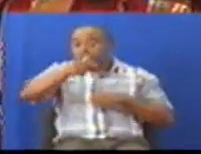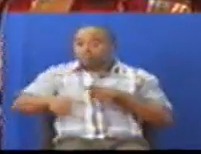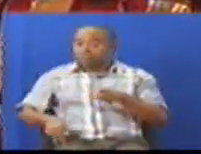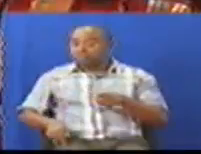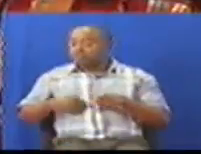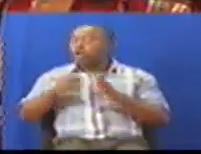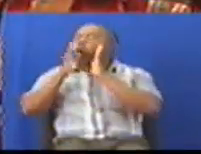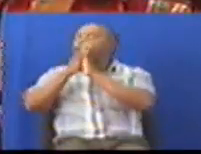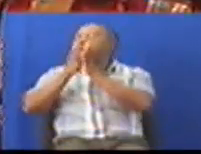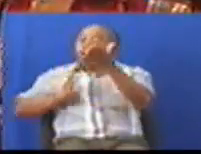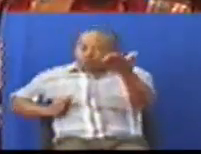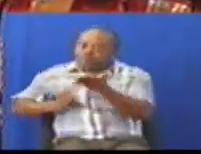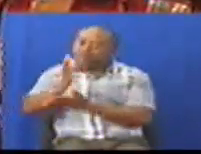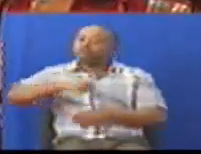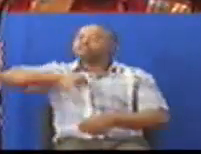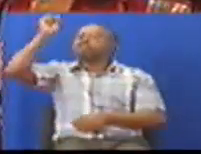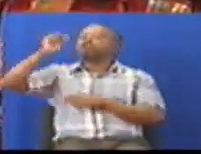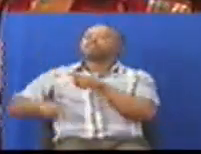tunamuombea apite bila kupingwa.